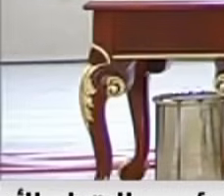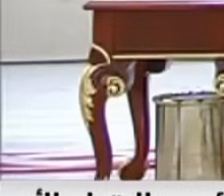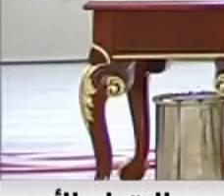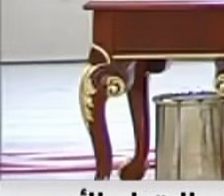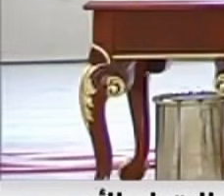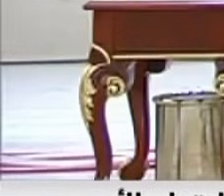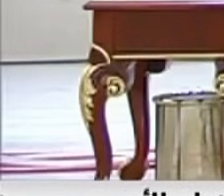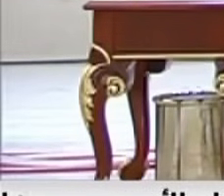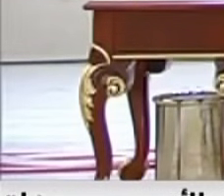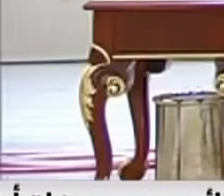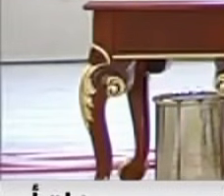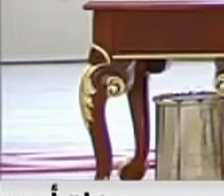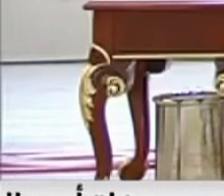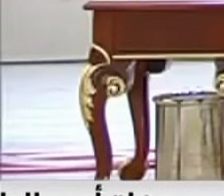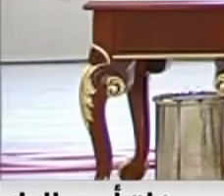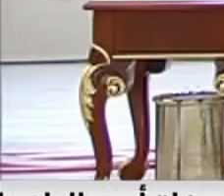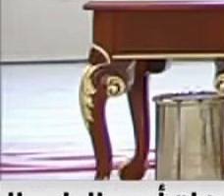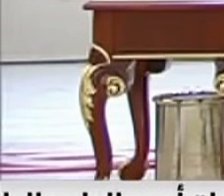الكرام